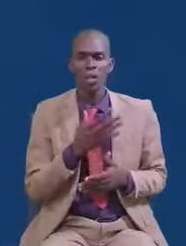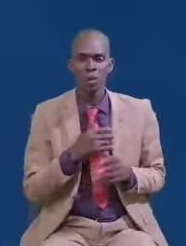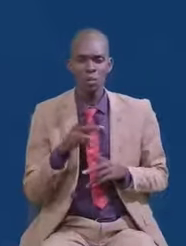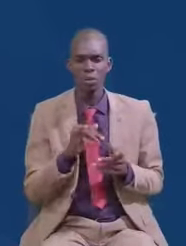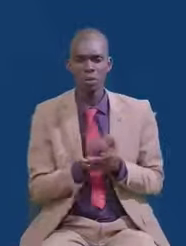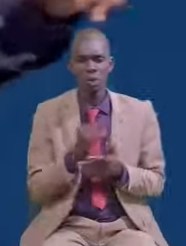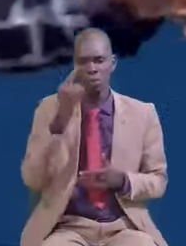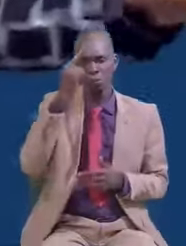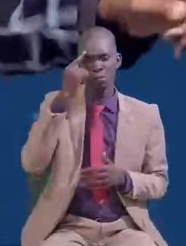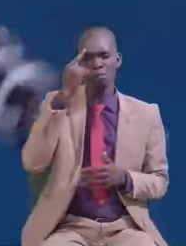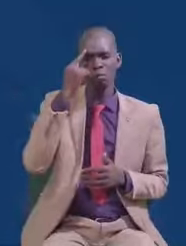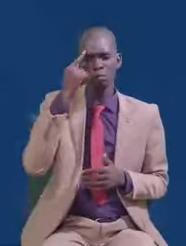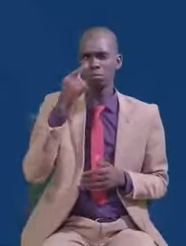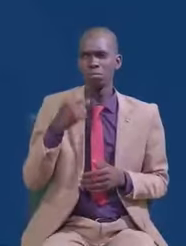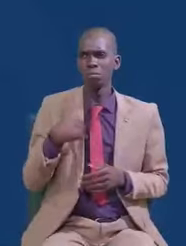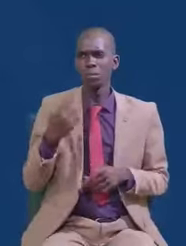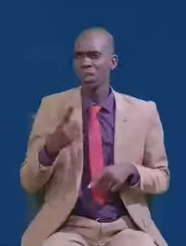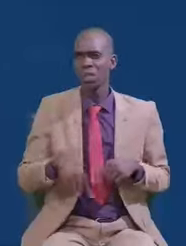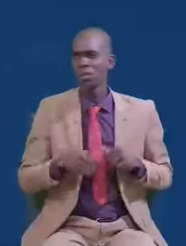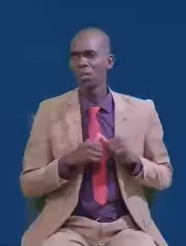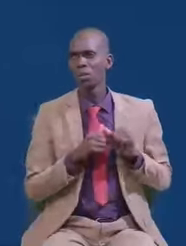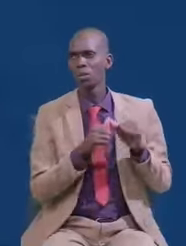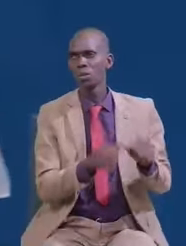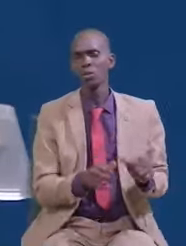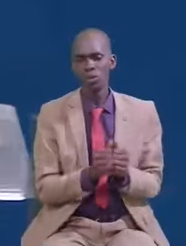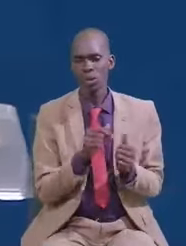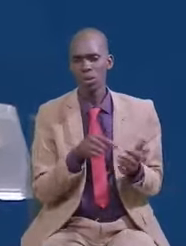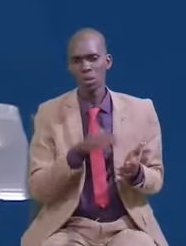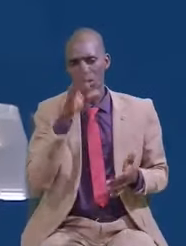ceux qui raisonnent commencent à dire, moi, je ne peux pas marcher avec celui-ci.